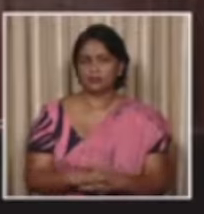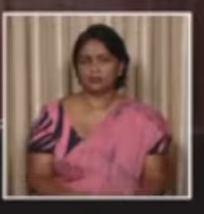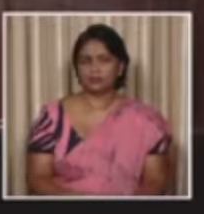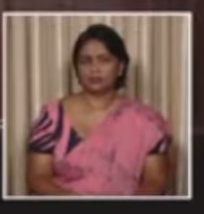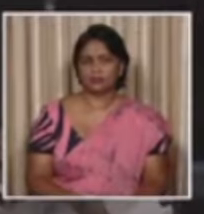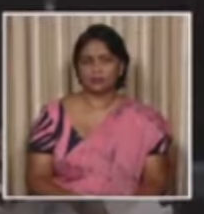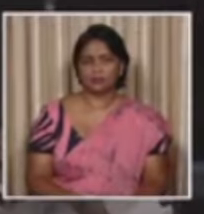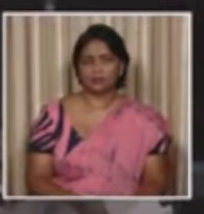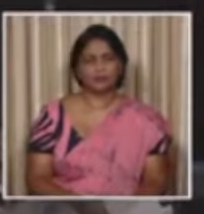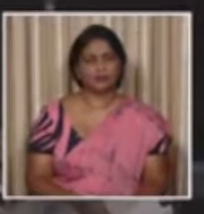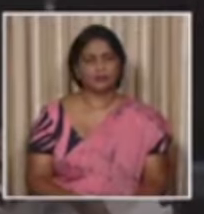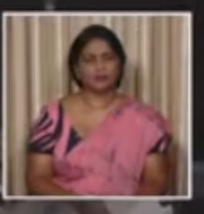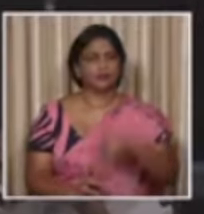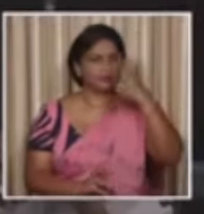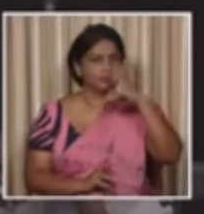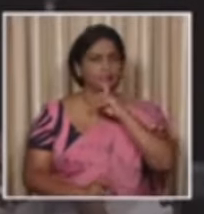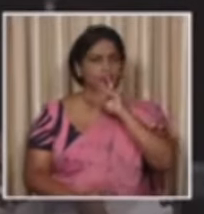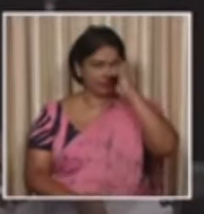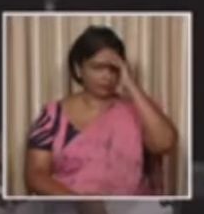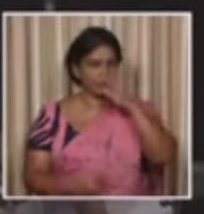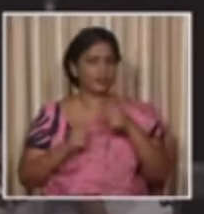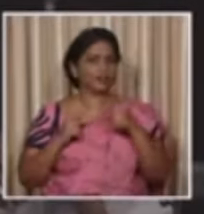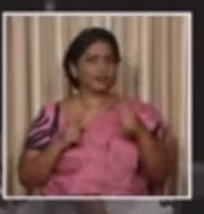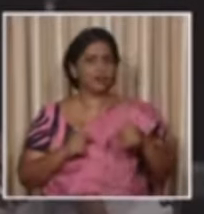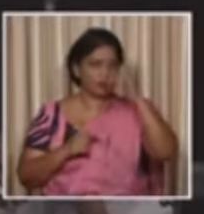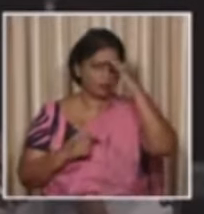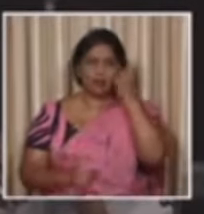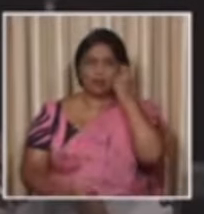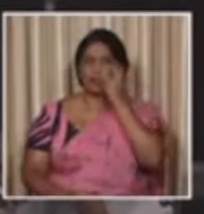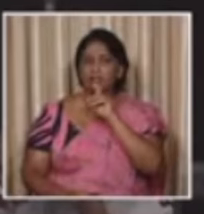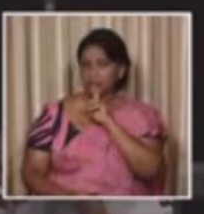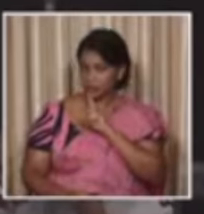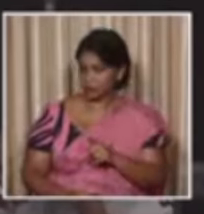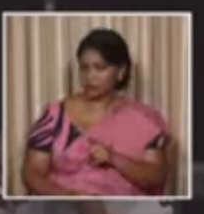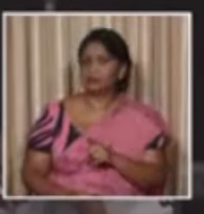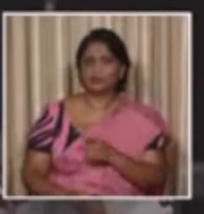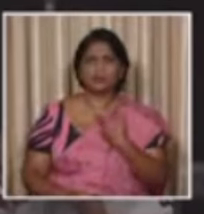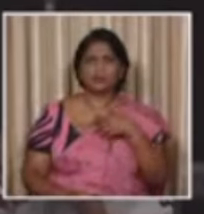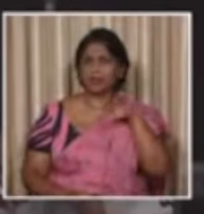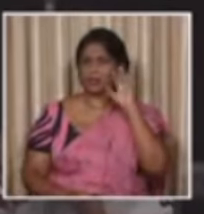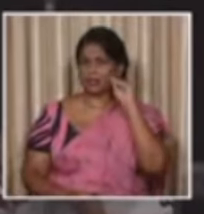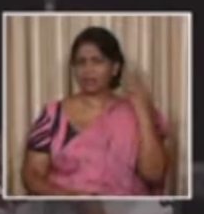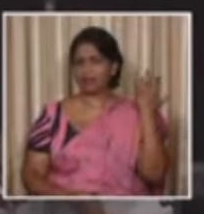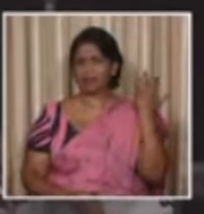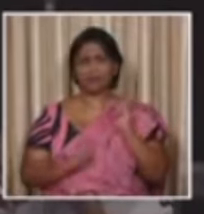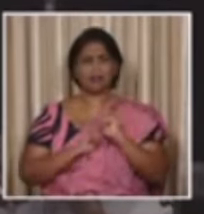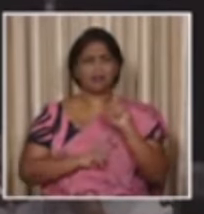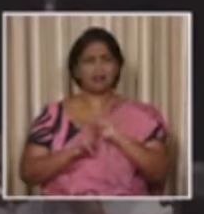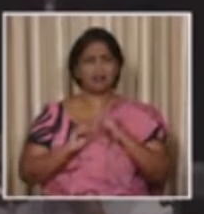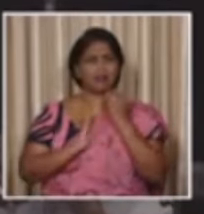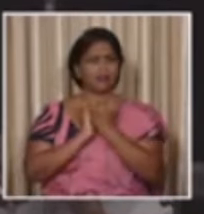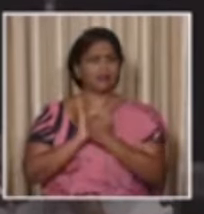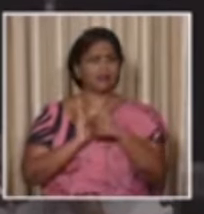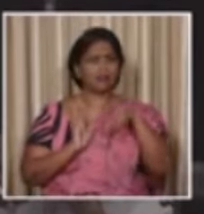දෙන්න. ගරු නියෝජ්‍ය කතානායකතුමනි, විපක්ෂ නායකතුමා මේ මතු කරන කාරණේ මට තේරෙන්නේ නැහැ තුමා ඇයි මේ පාර්ලිමේන්තු සම්ප්‍රදාය